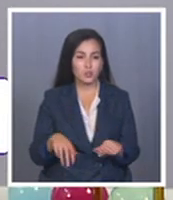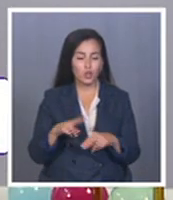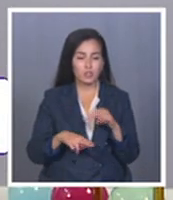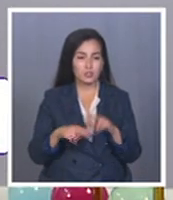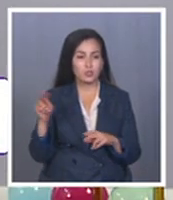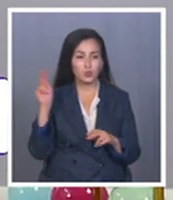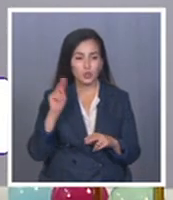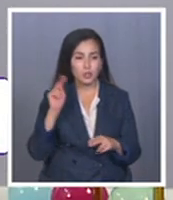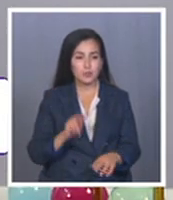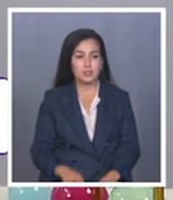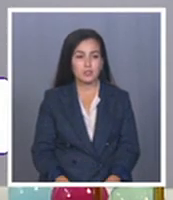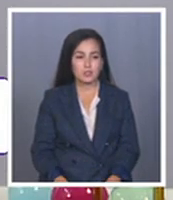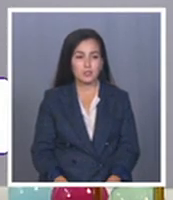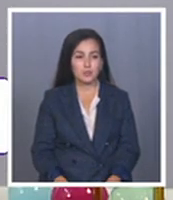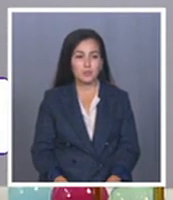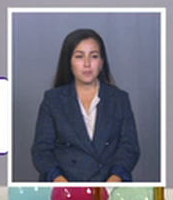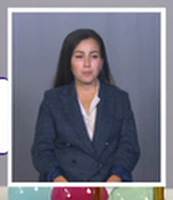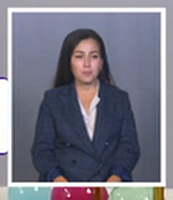үйренеміз.